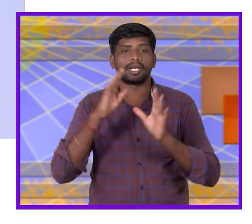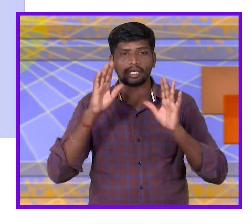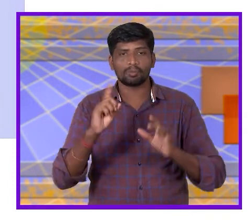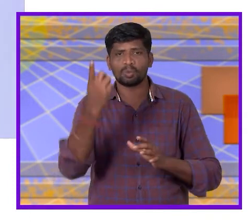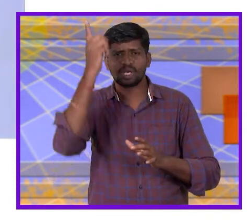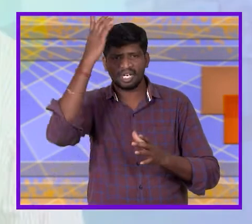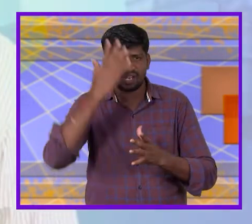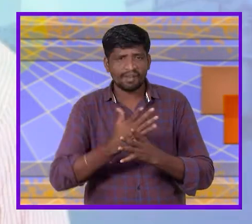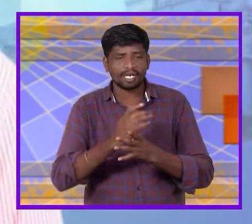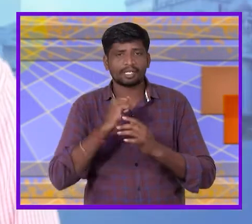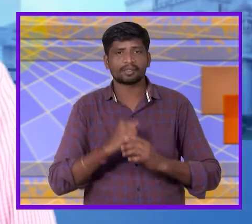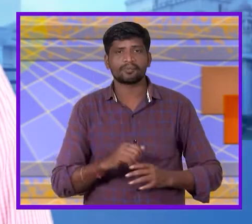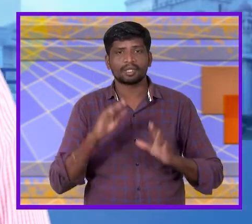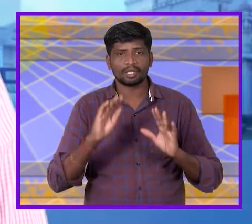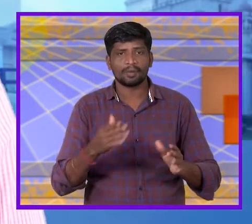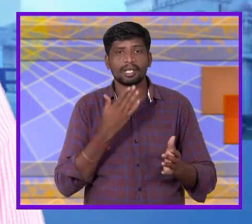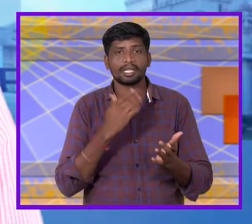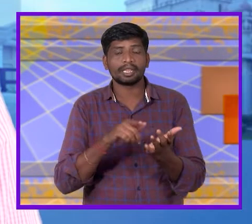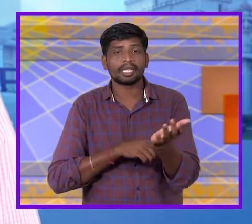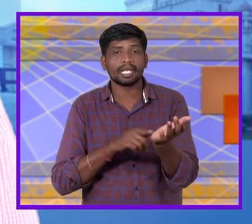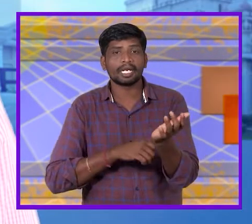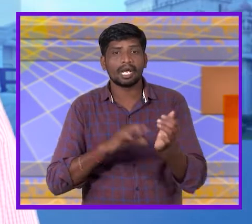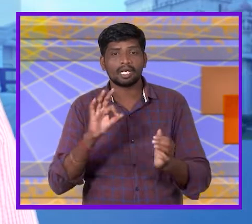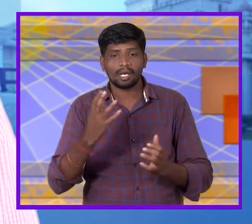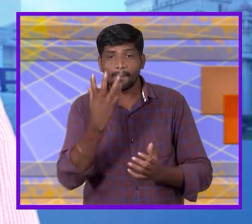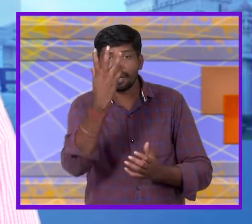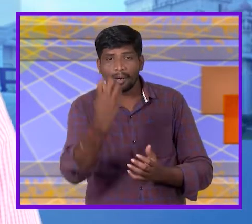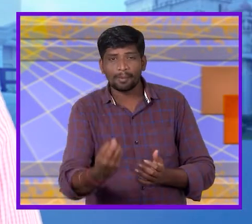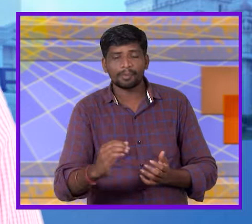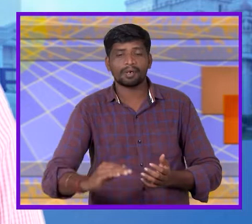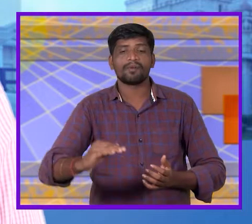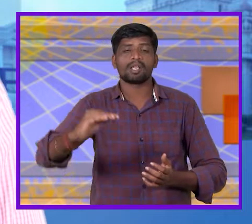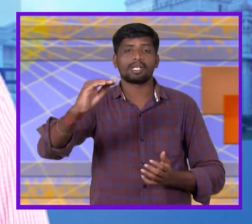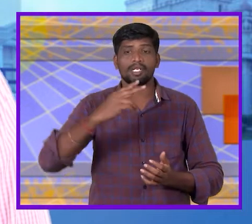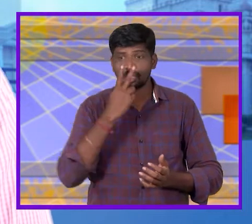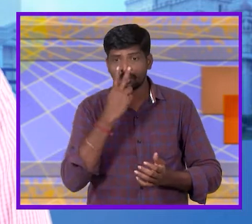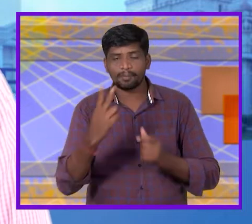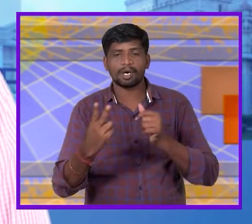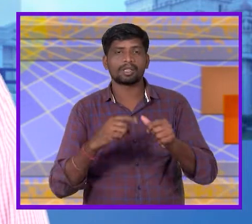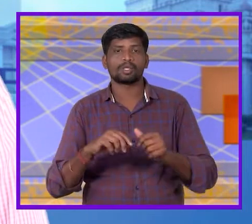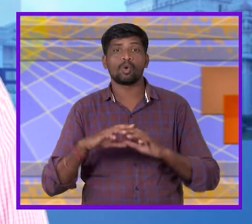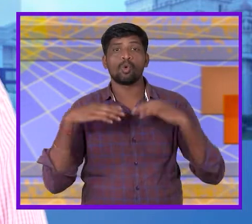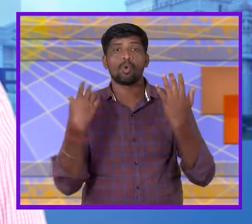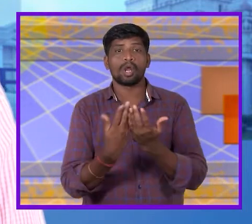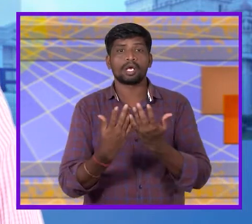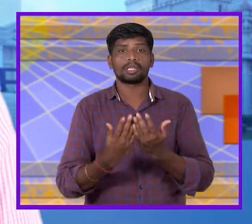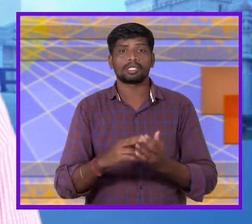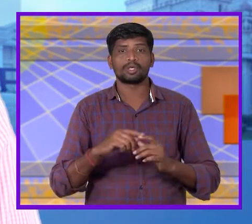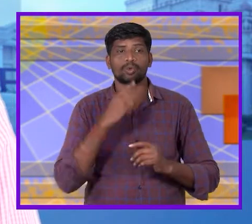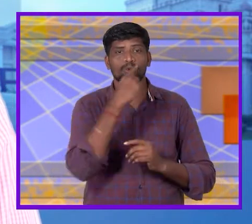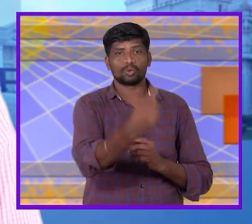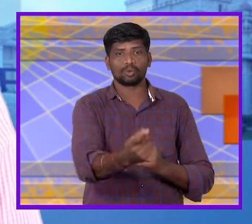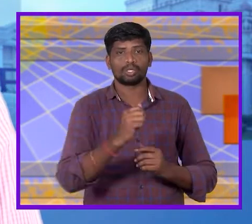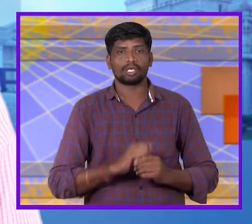தலையாய நோக்கமாகும். நம்முடைய இந்திய நாகரிகம் எவ்வளவு பழம்பெருமை வாய்ந்தது என்பதை உலகத்துக்கு கூறக்கூடிய